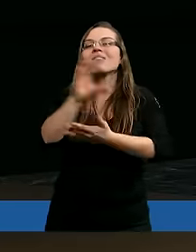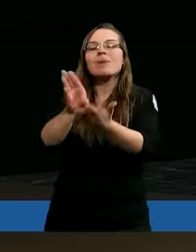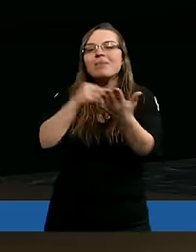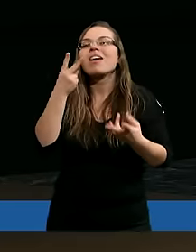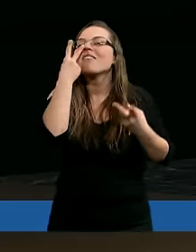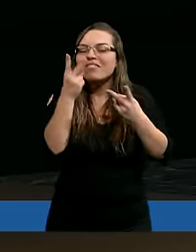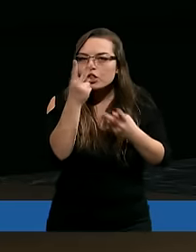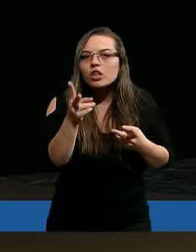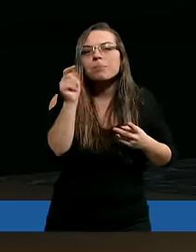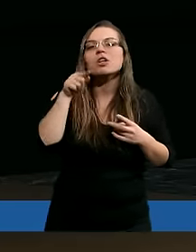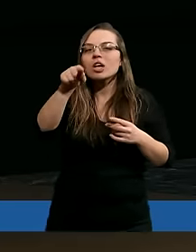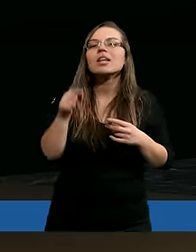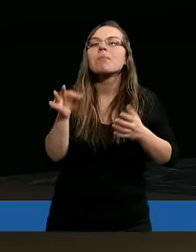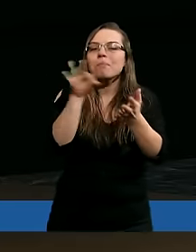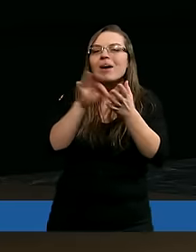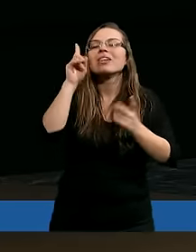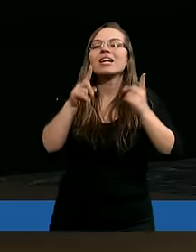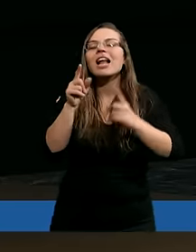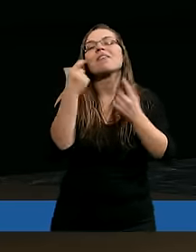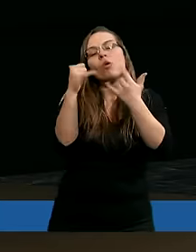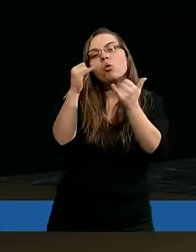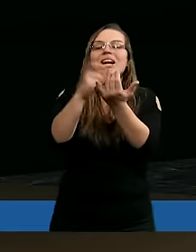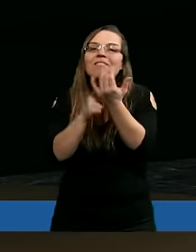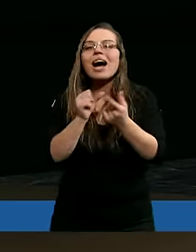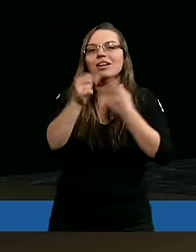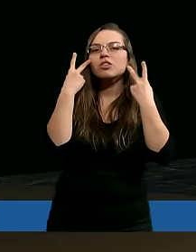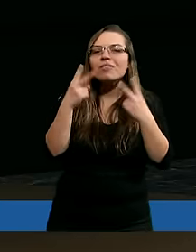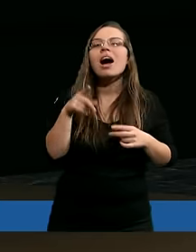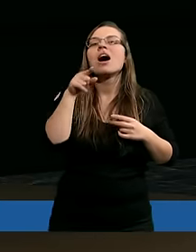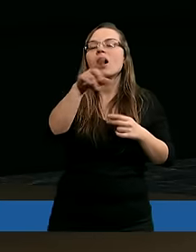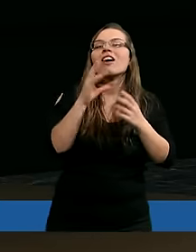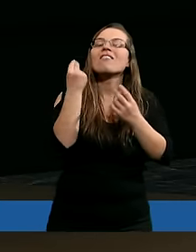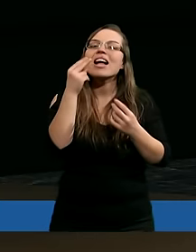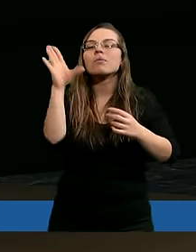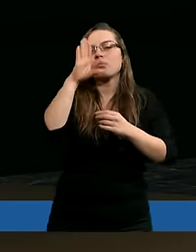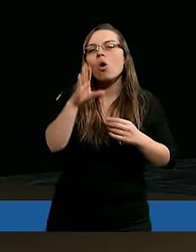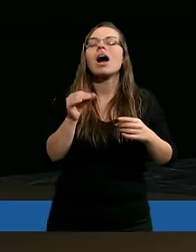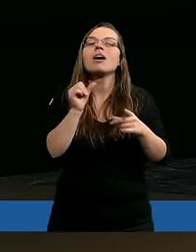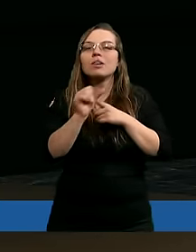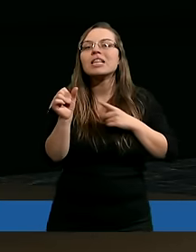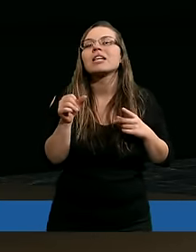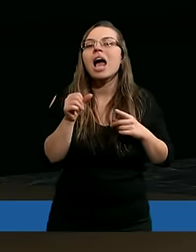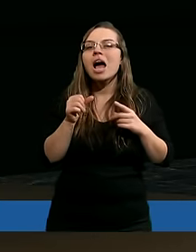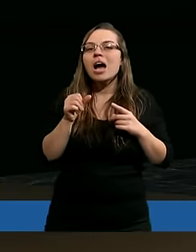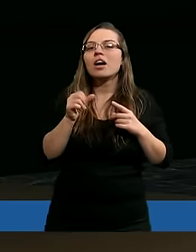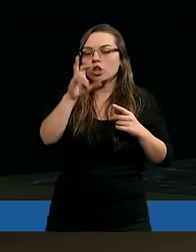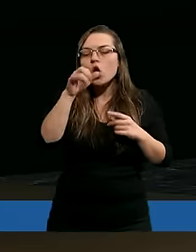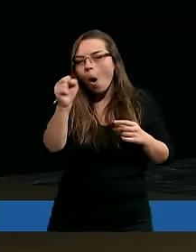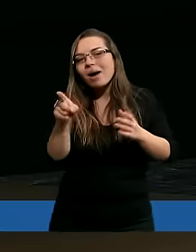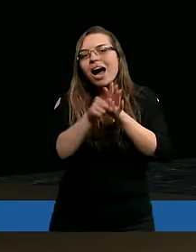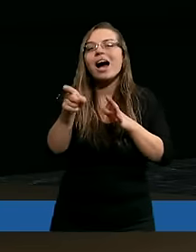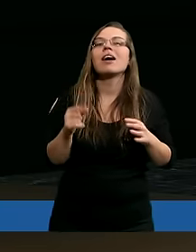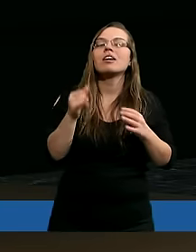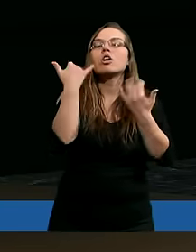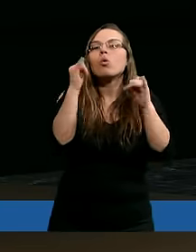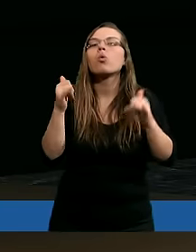że Bóg rozwiązuje takie stany w różny sposób. W przypadku Joba po prostu było to przeczekanie. Job spędził jakiś czas z